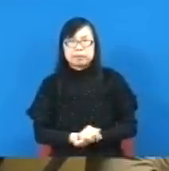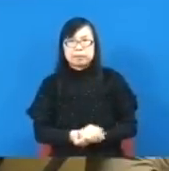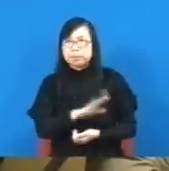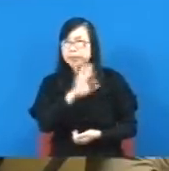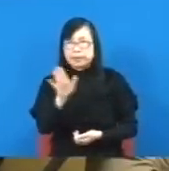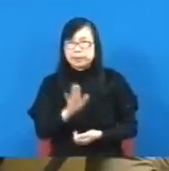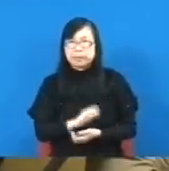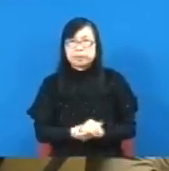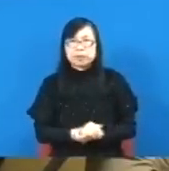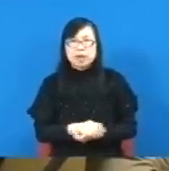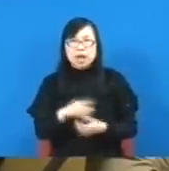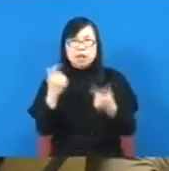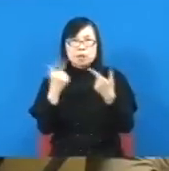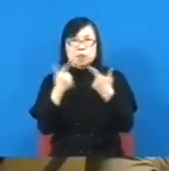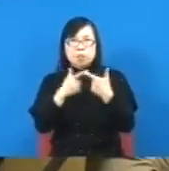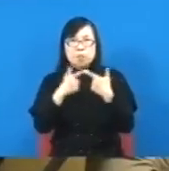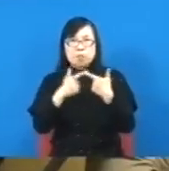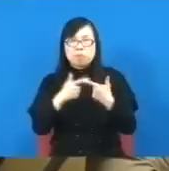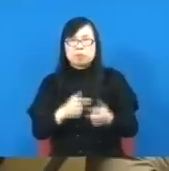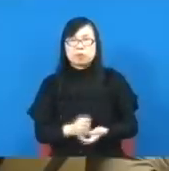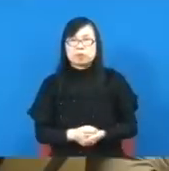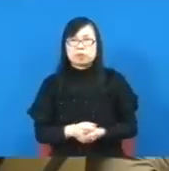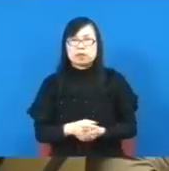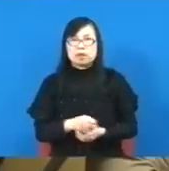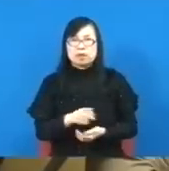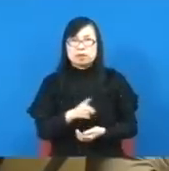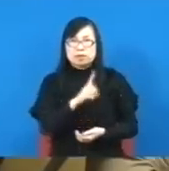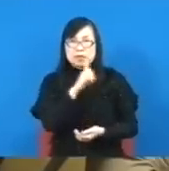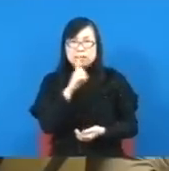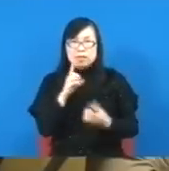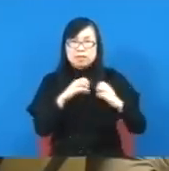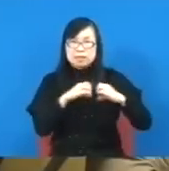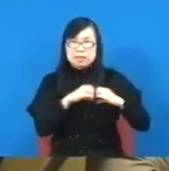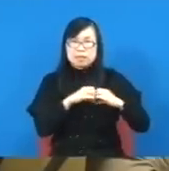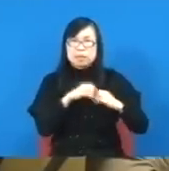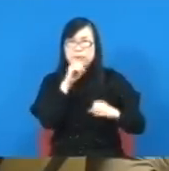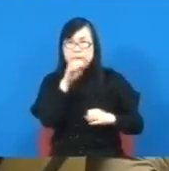唔係咁噶，咁啊佢嘈，咁佢就話即係話你即係